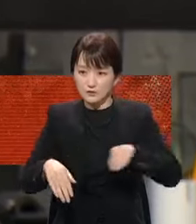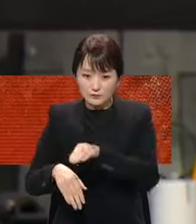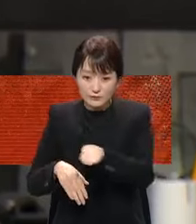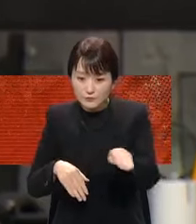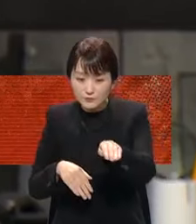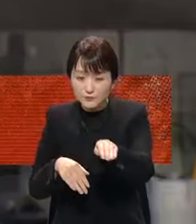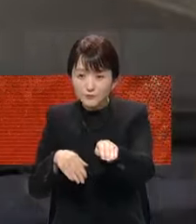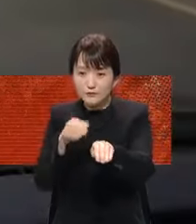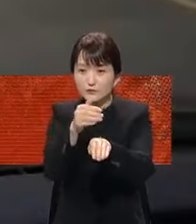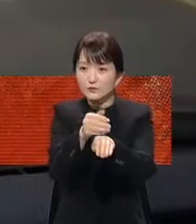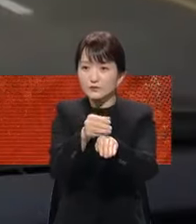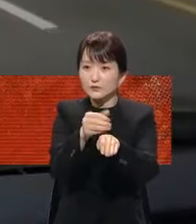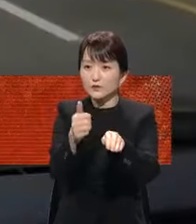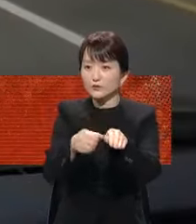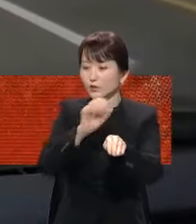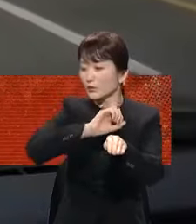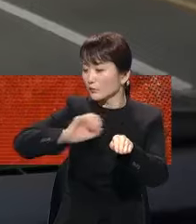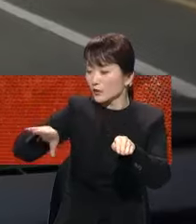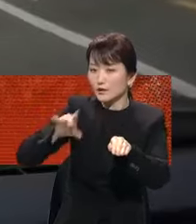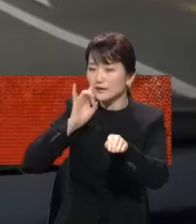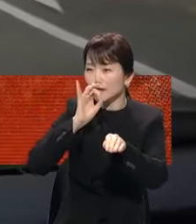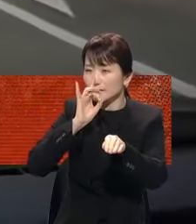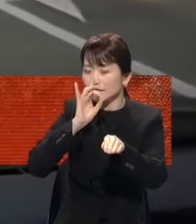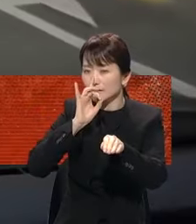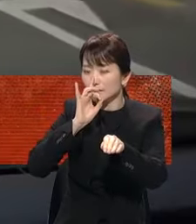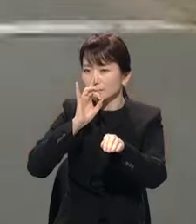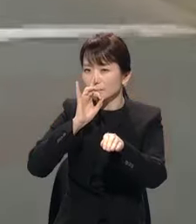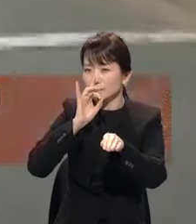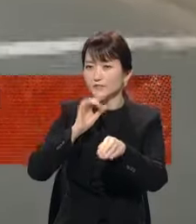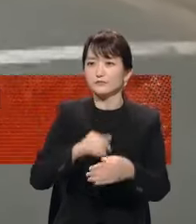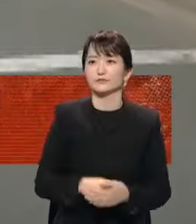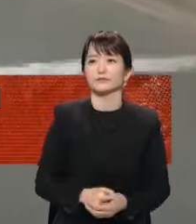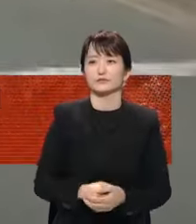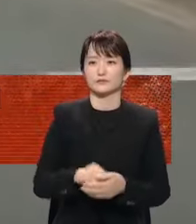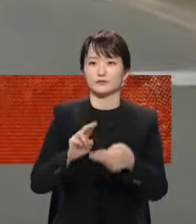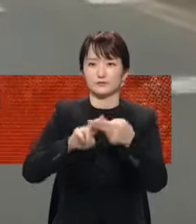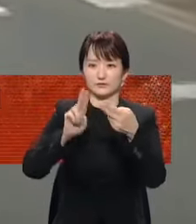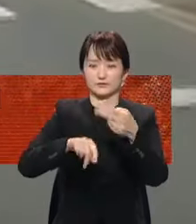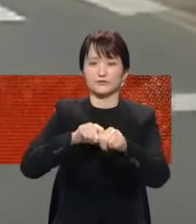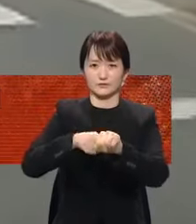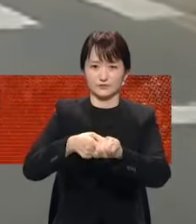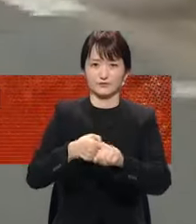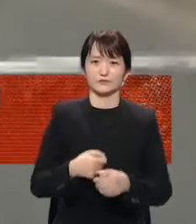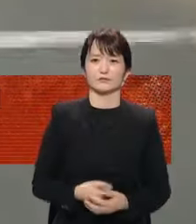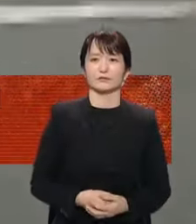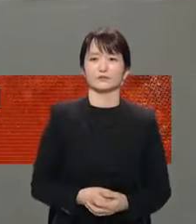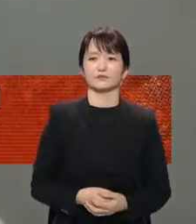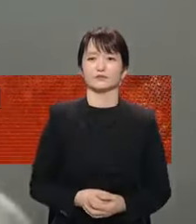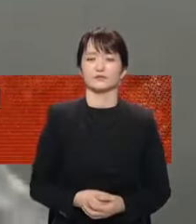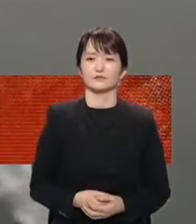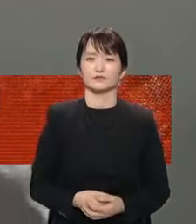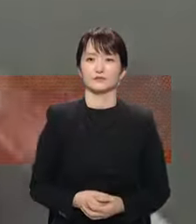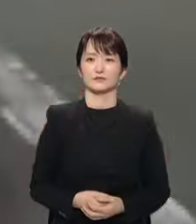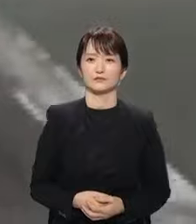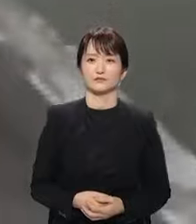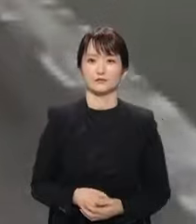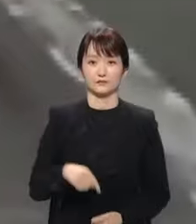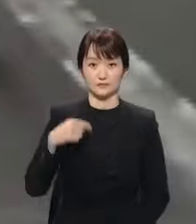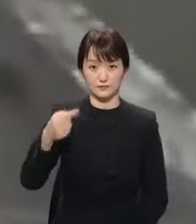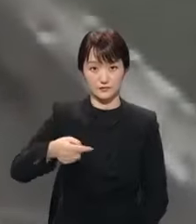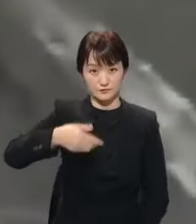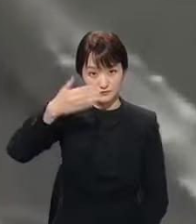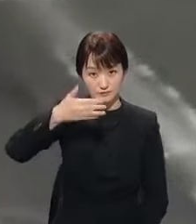밖으로 물건을 던져서는 안 된다라고 명백히 규정하고 있는 바 형사처벌 대상이라 할 것입니다. 그러니까요. 자, 다음 영상 이어서